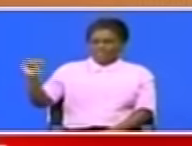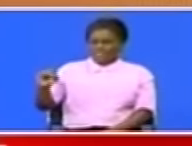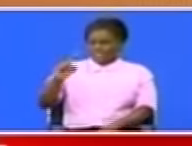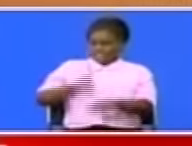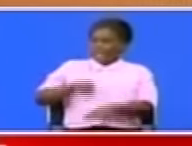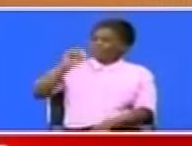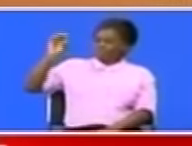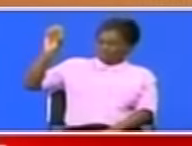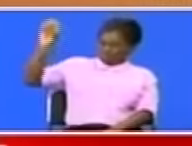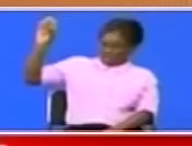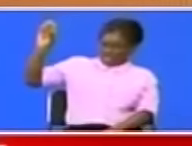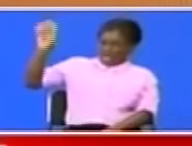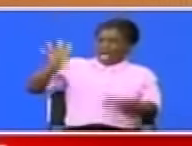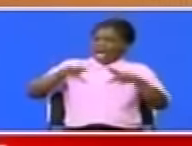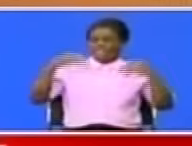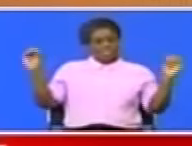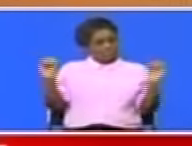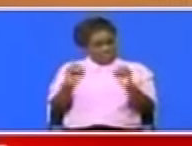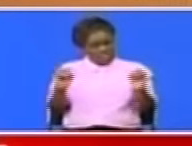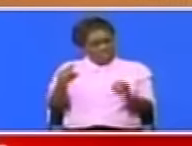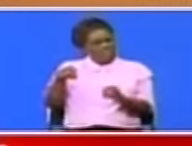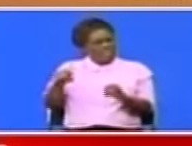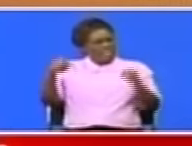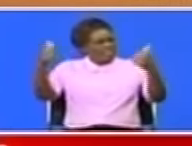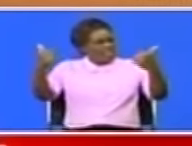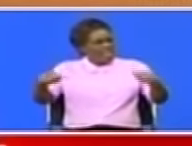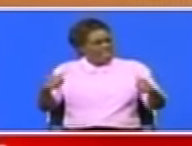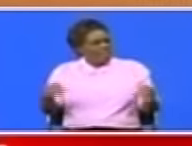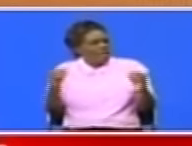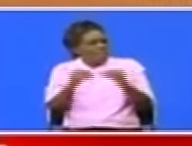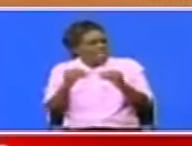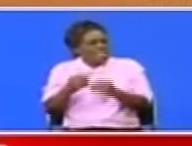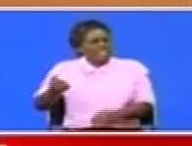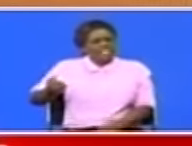kiapo, Waiguru vilevile amekanusha rasmi kwamba hajawahi kukutana na Josephine